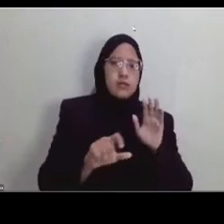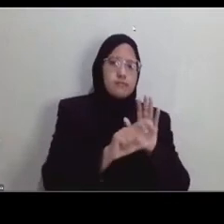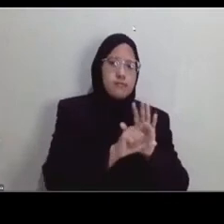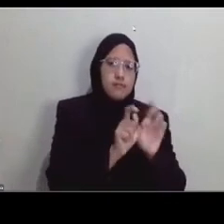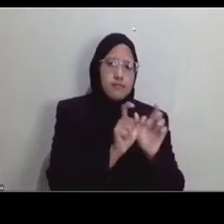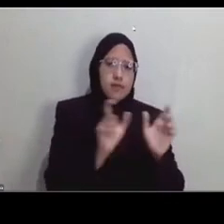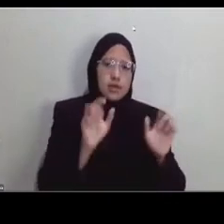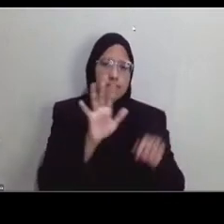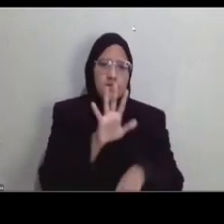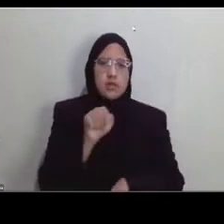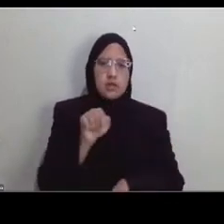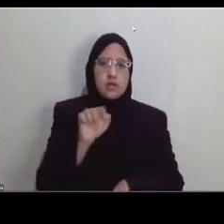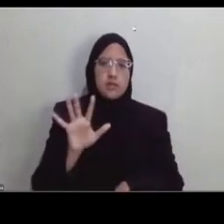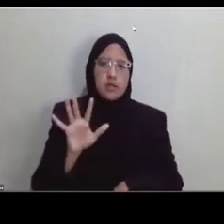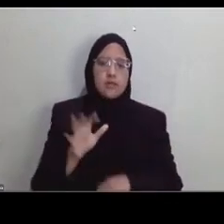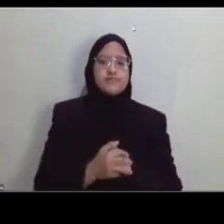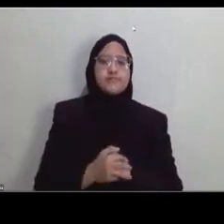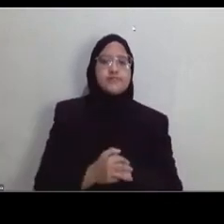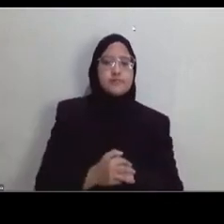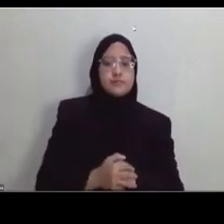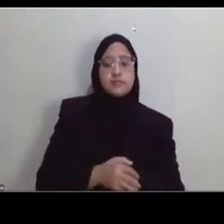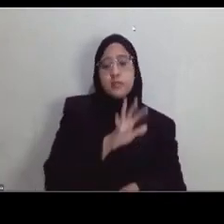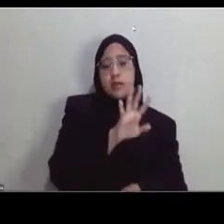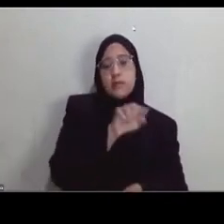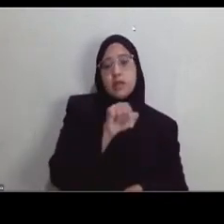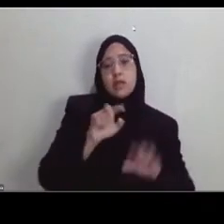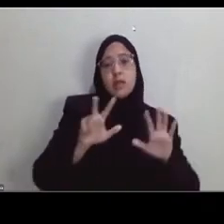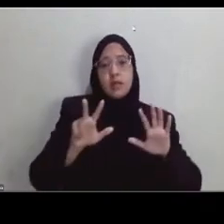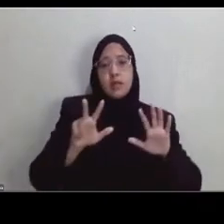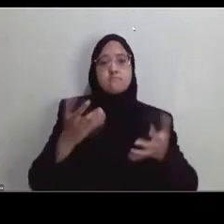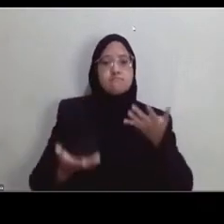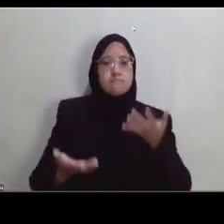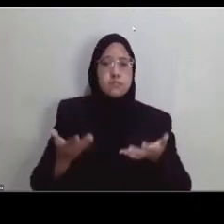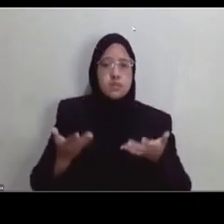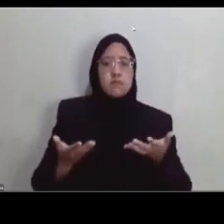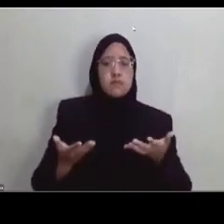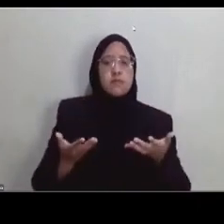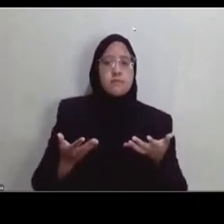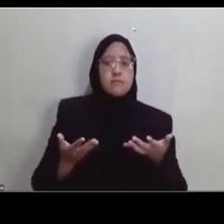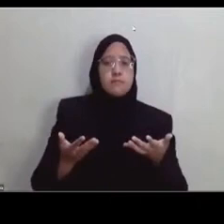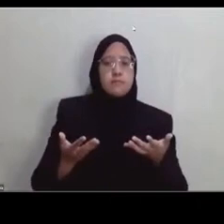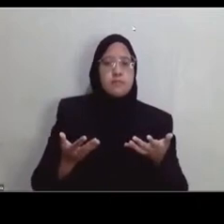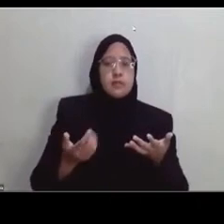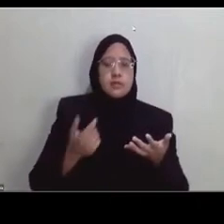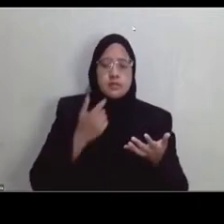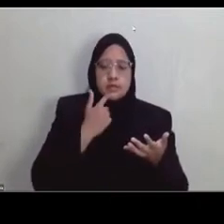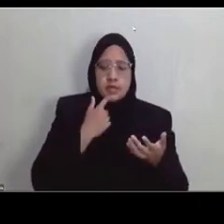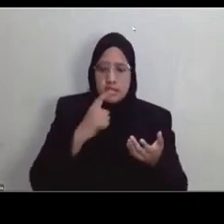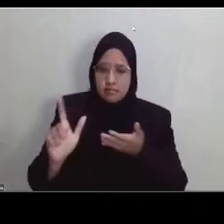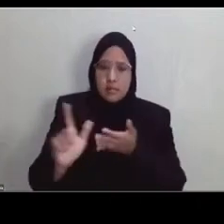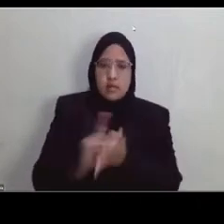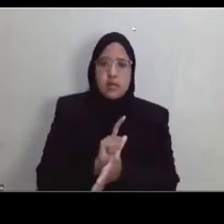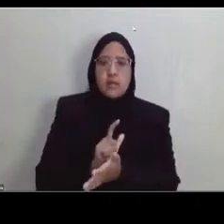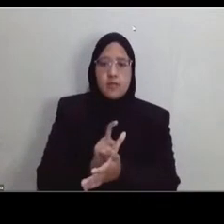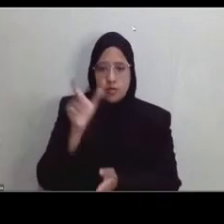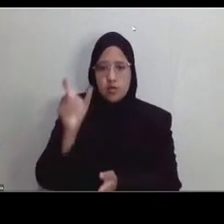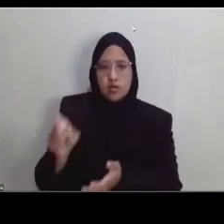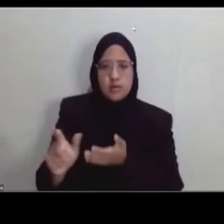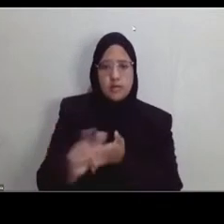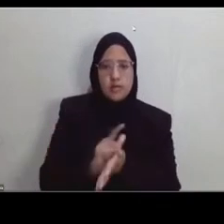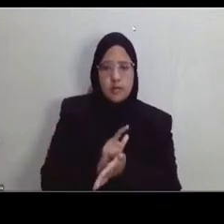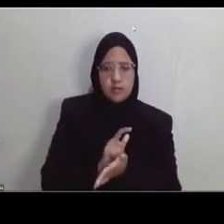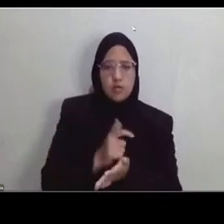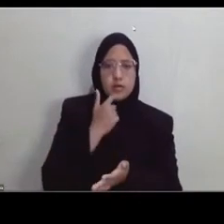5.5 5.8 menimbang bahwa berkenaan dengan dalil pelapor yang pada pokoknya mendalilkan terdapat